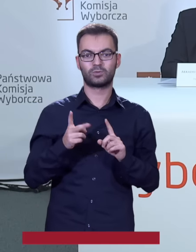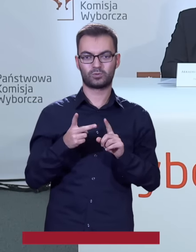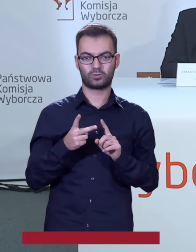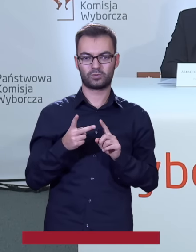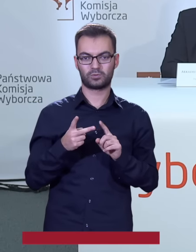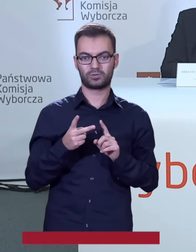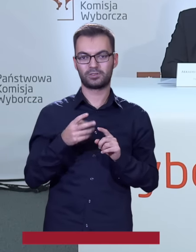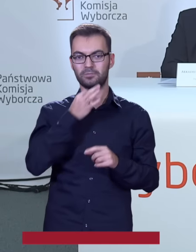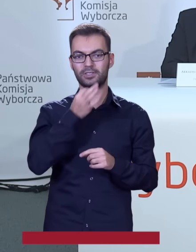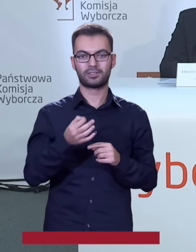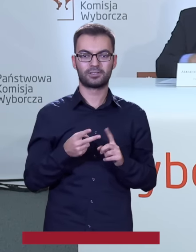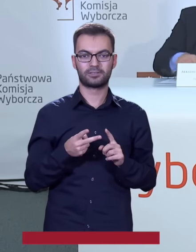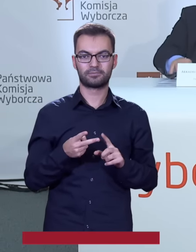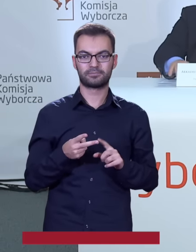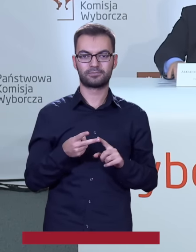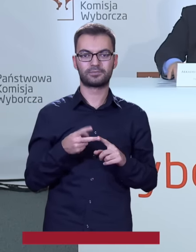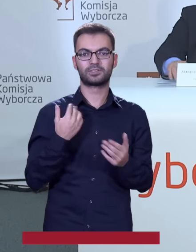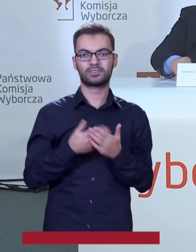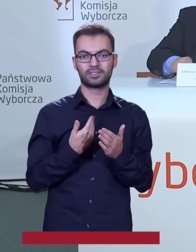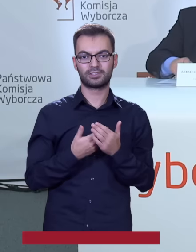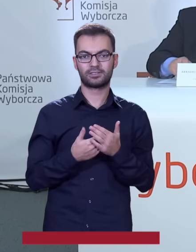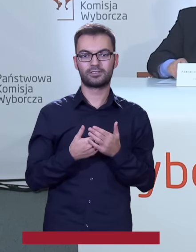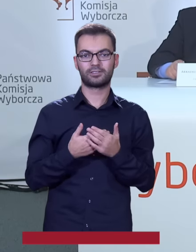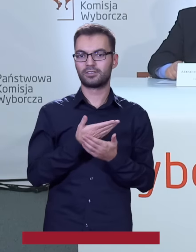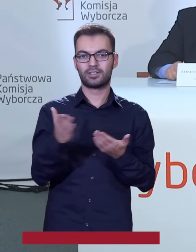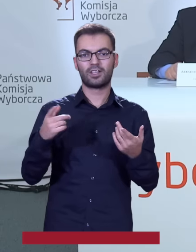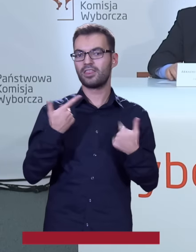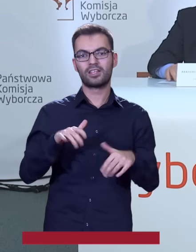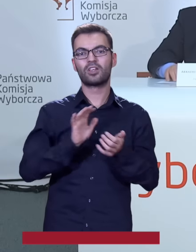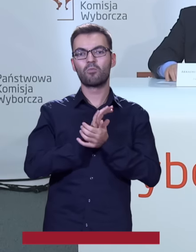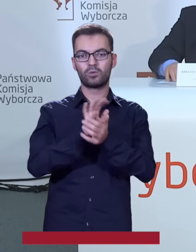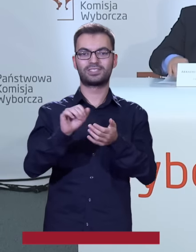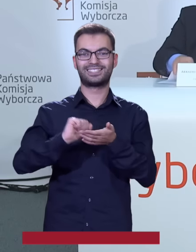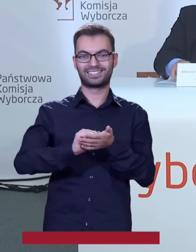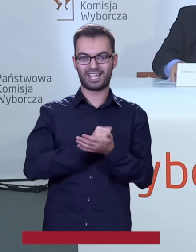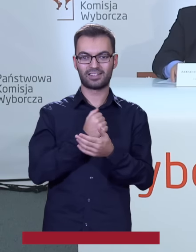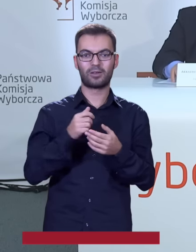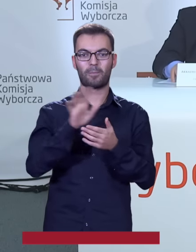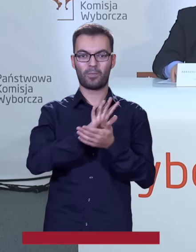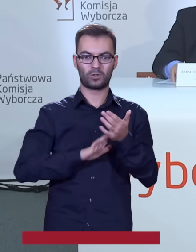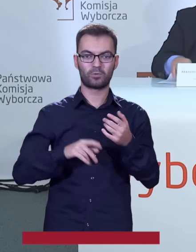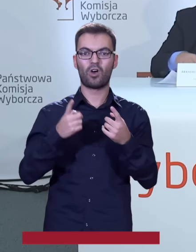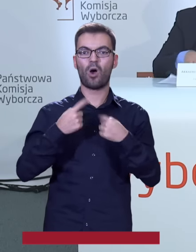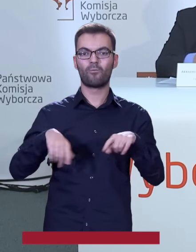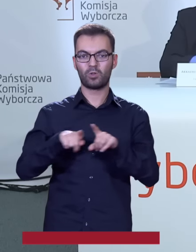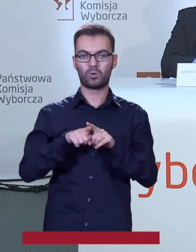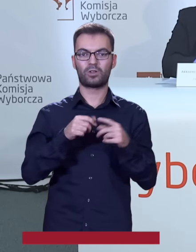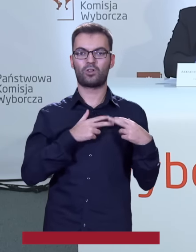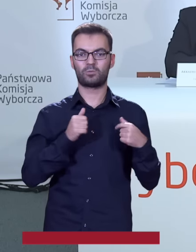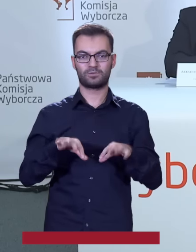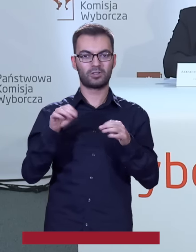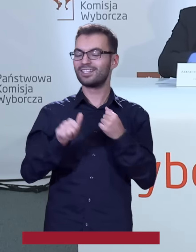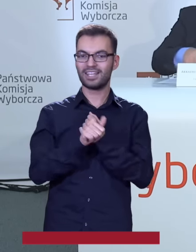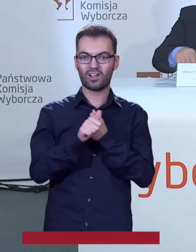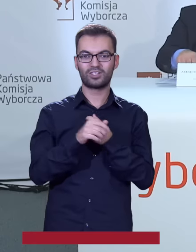Drugie pytanie. Dlaczego państwo nie opublikujecie skanów protokołów obwodowych komisji wyborczej? Nie chodzi o